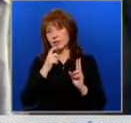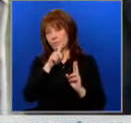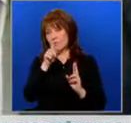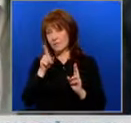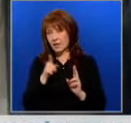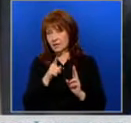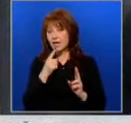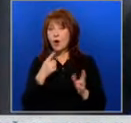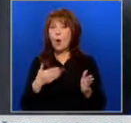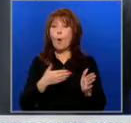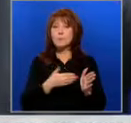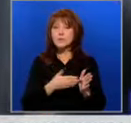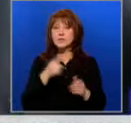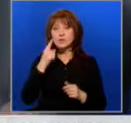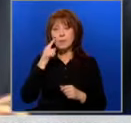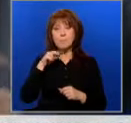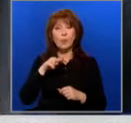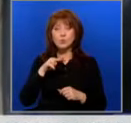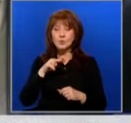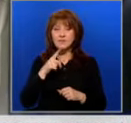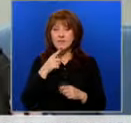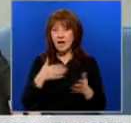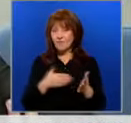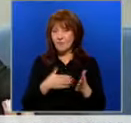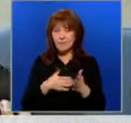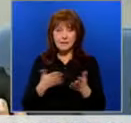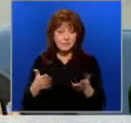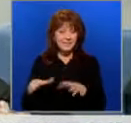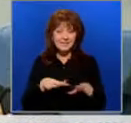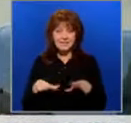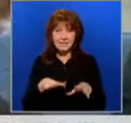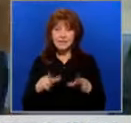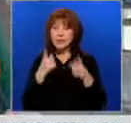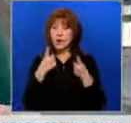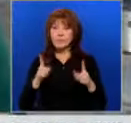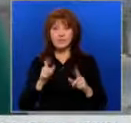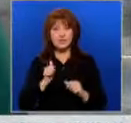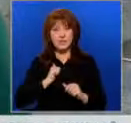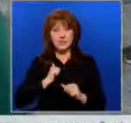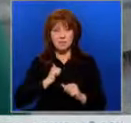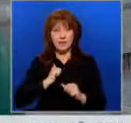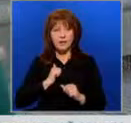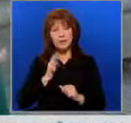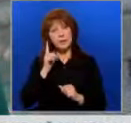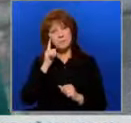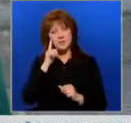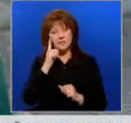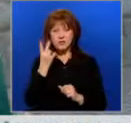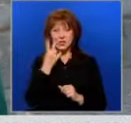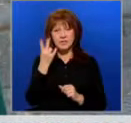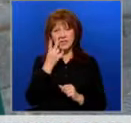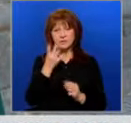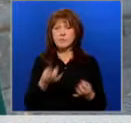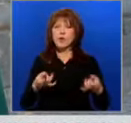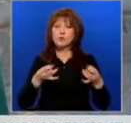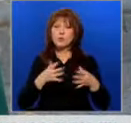въпрос. От опозицията прогнозират, че въпреки сътресенията, управлението ще се запази. Мисля, че ще се разберат отново. Има твърде